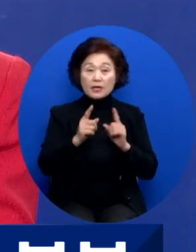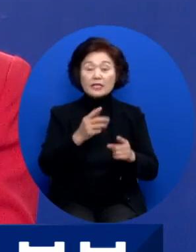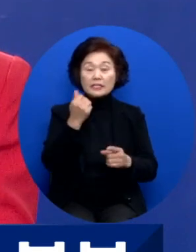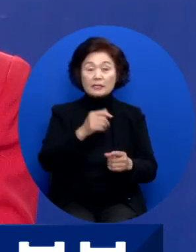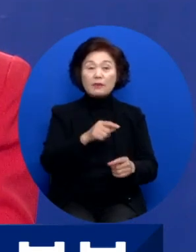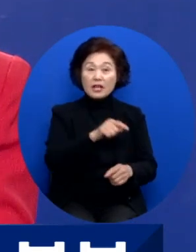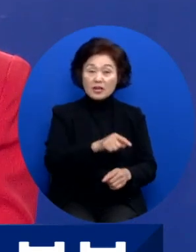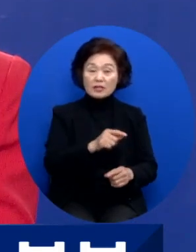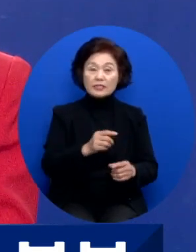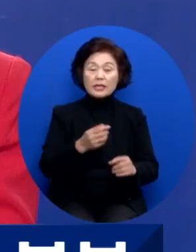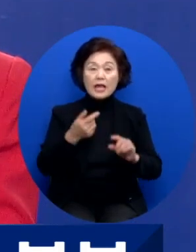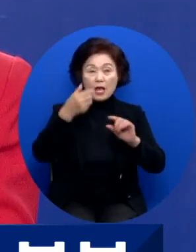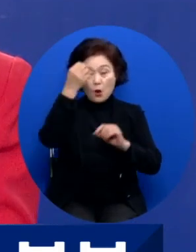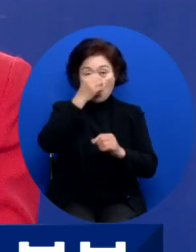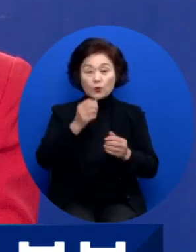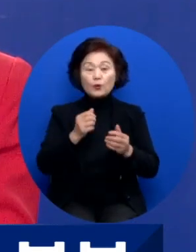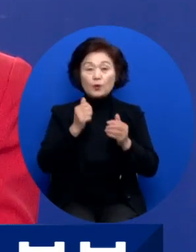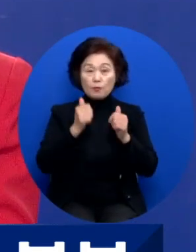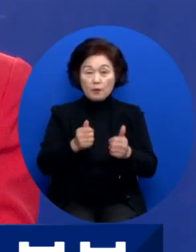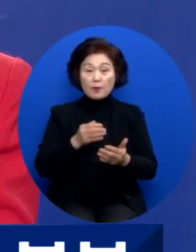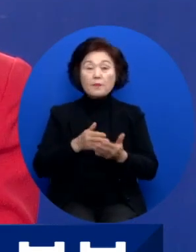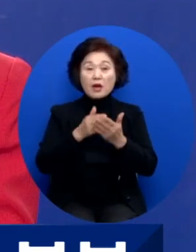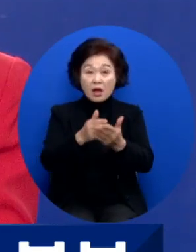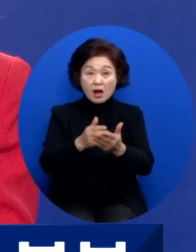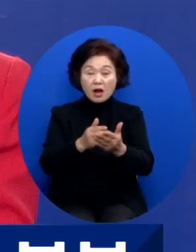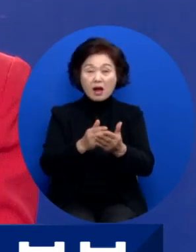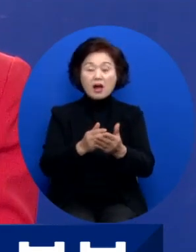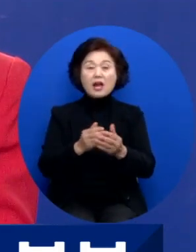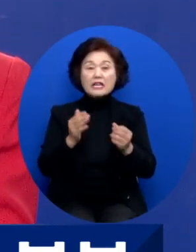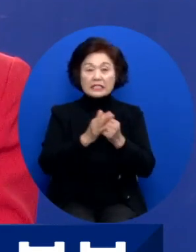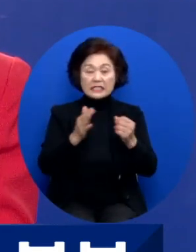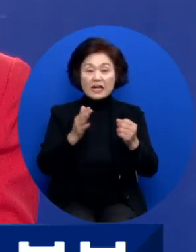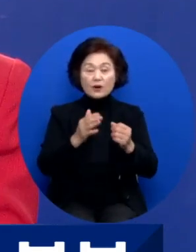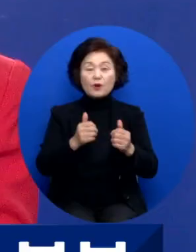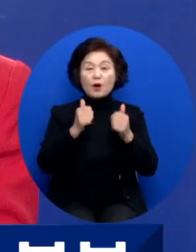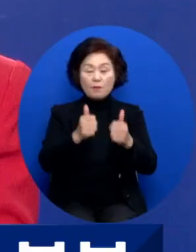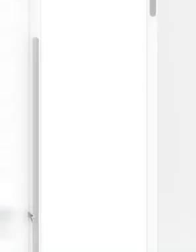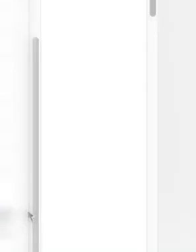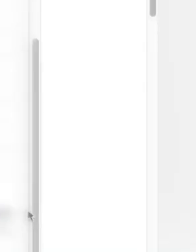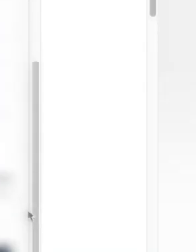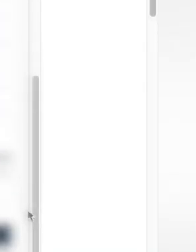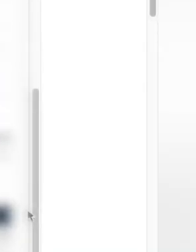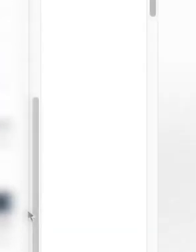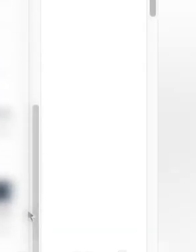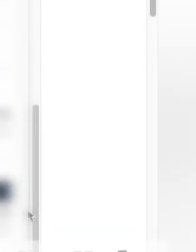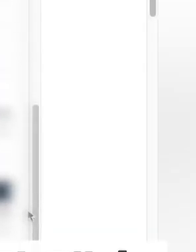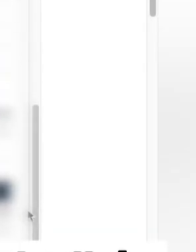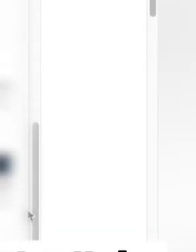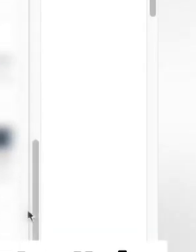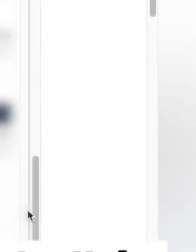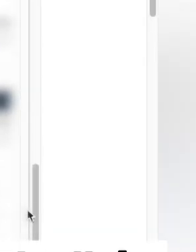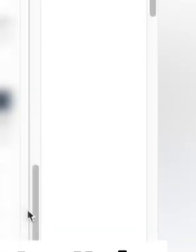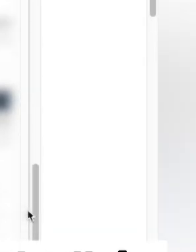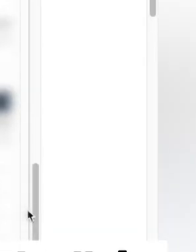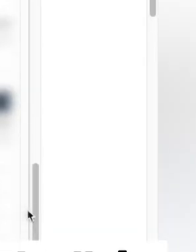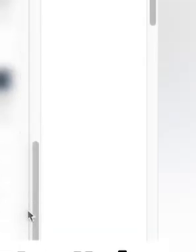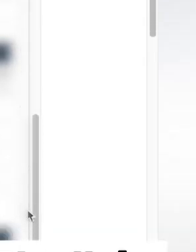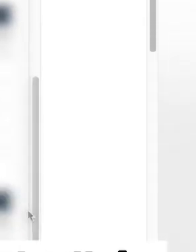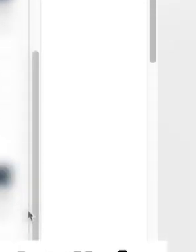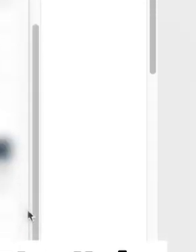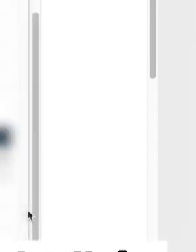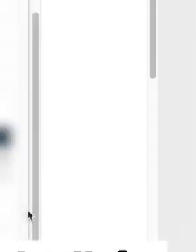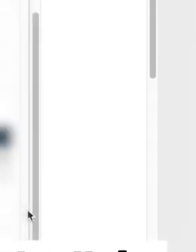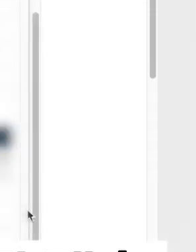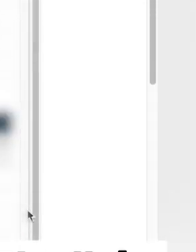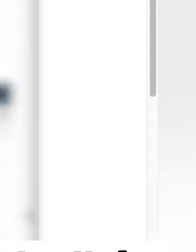칙의 이번 항소로 법정 공방이 이어질 전망입니다 이현지 기자입니다 예장 합신 총회를 상대로 2단